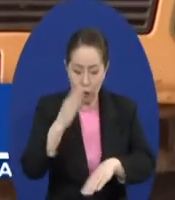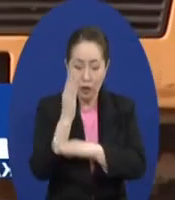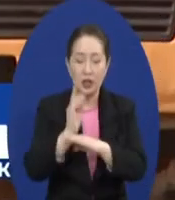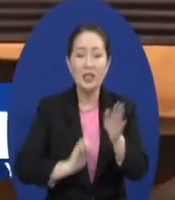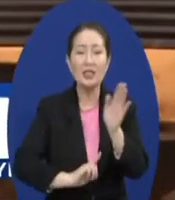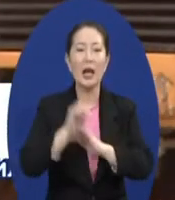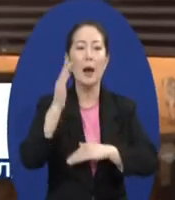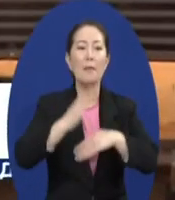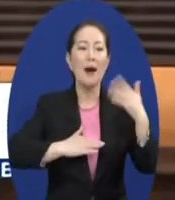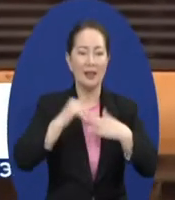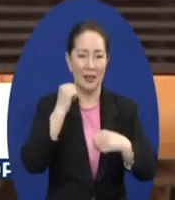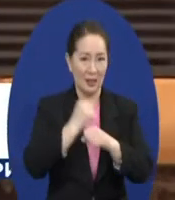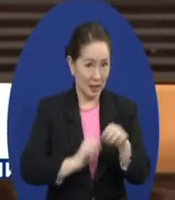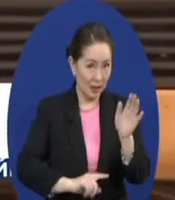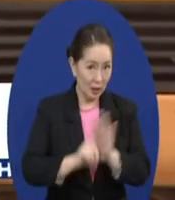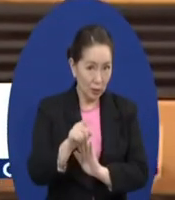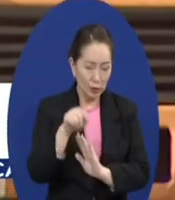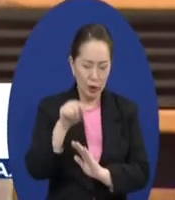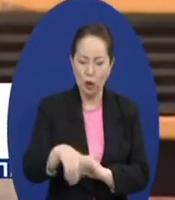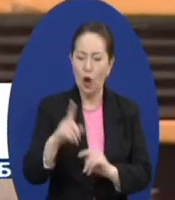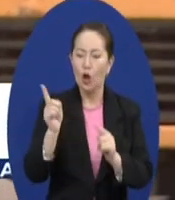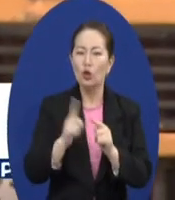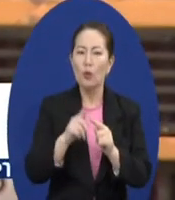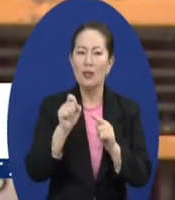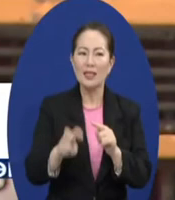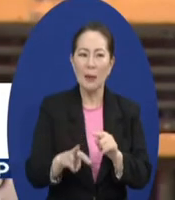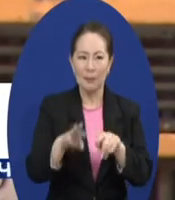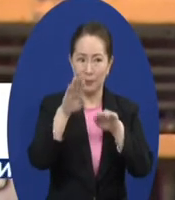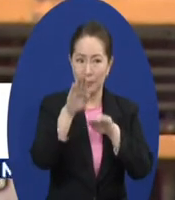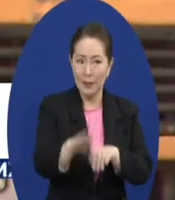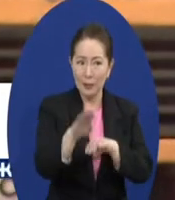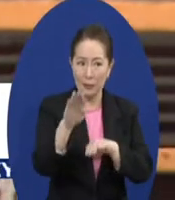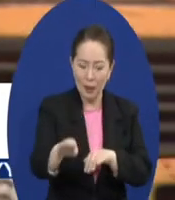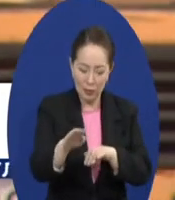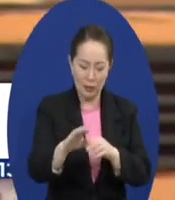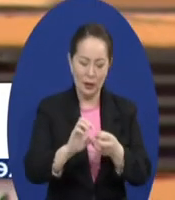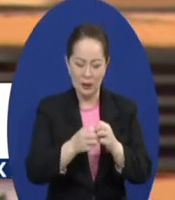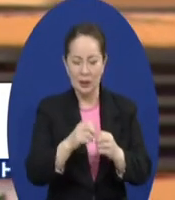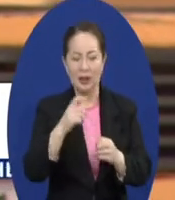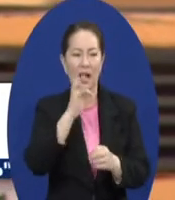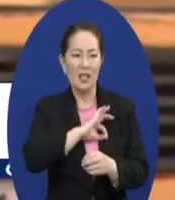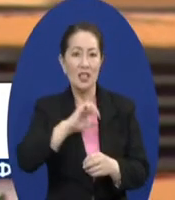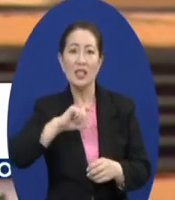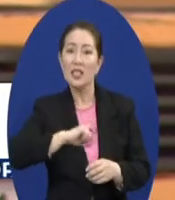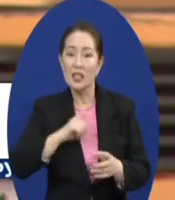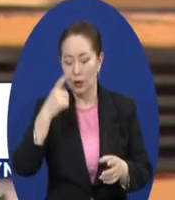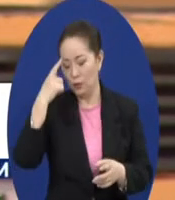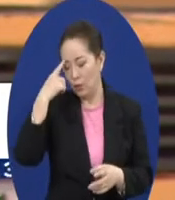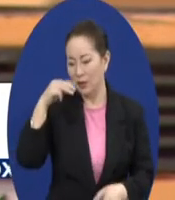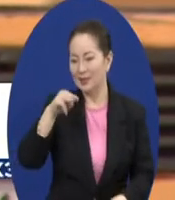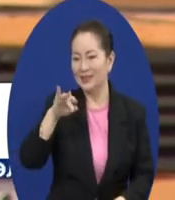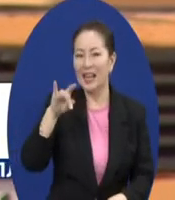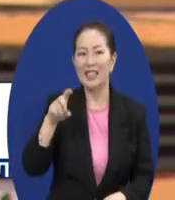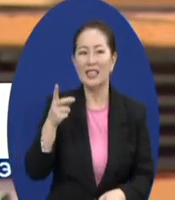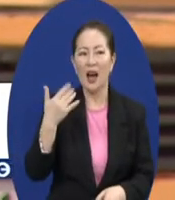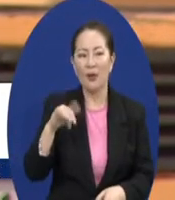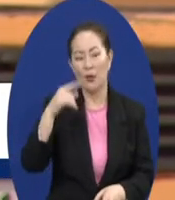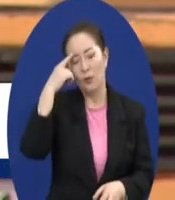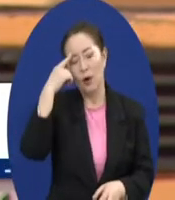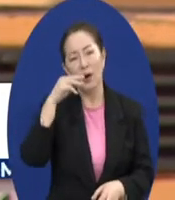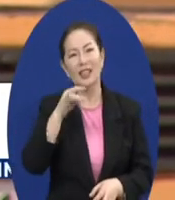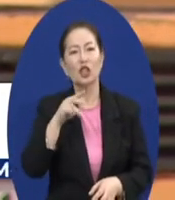За ер нь бол төмөр зам барих ашиглах шилжүүлэх эрхийг Mongolian Translayn, Mongolian